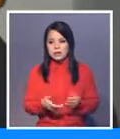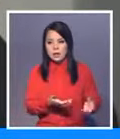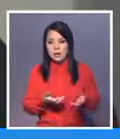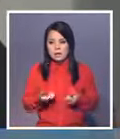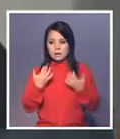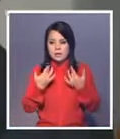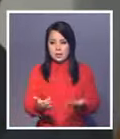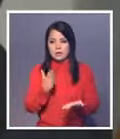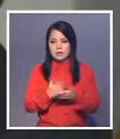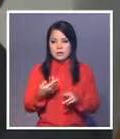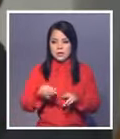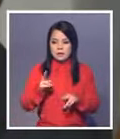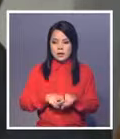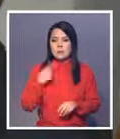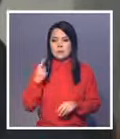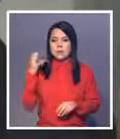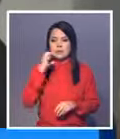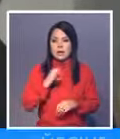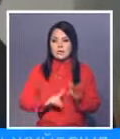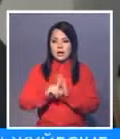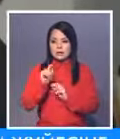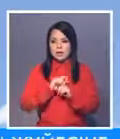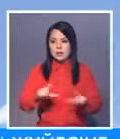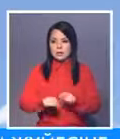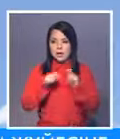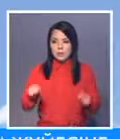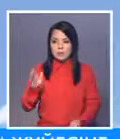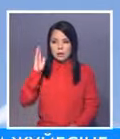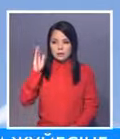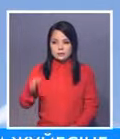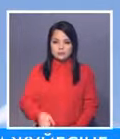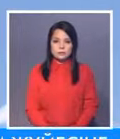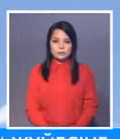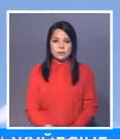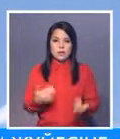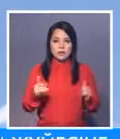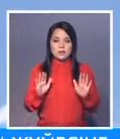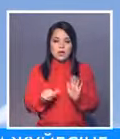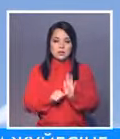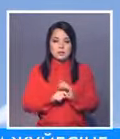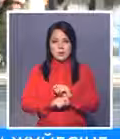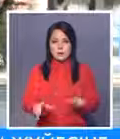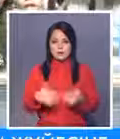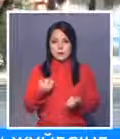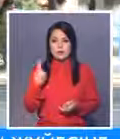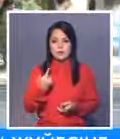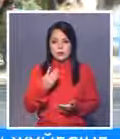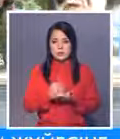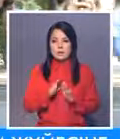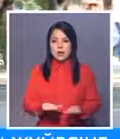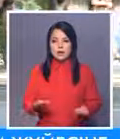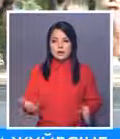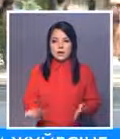жатыр. Енді 1 сентябрь күні сол мектептердің ашылуы болады. Тек бұл 6 мектеп қана емес, 1 қыркүйектен бастап бір